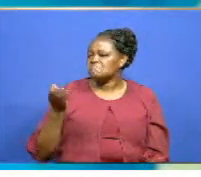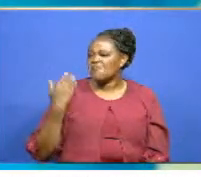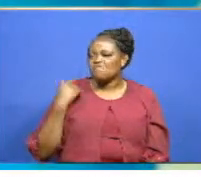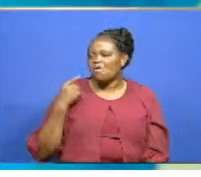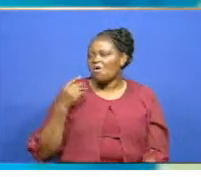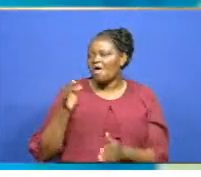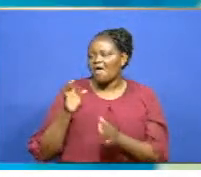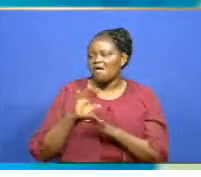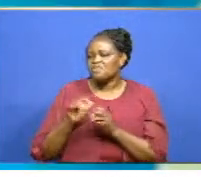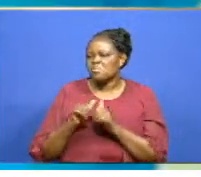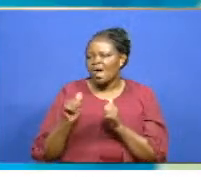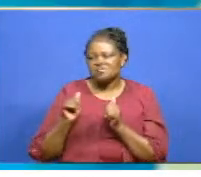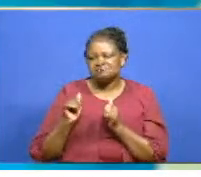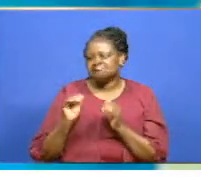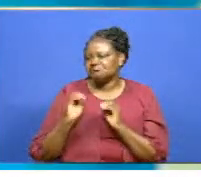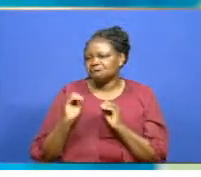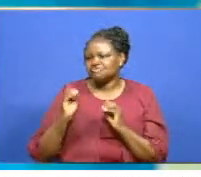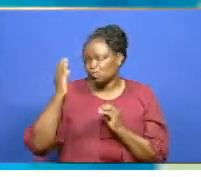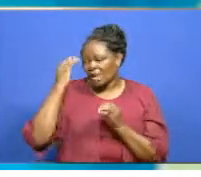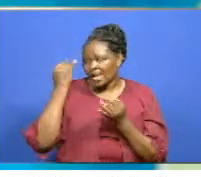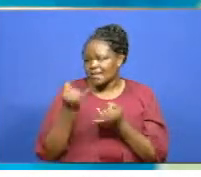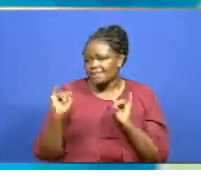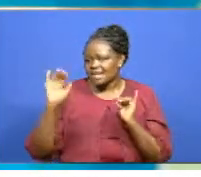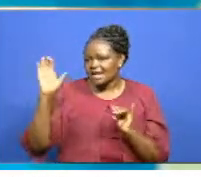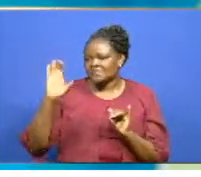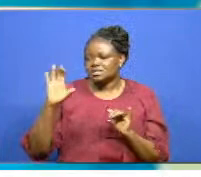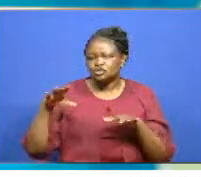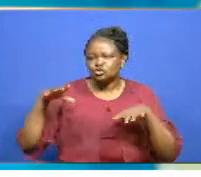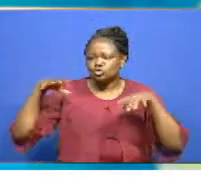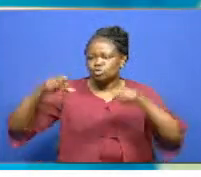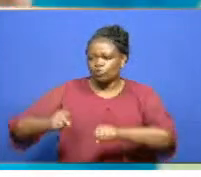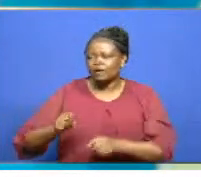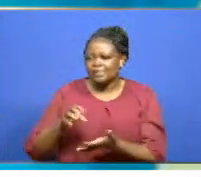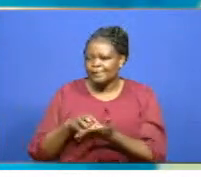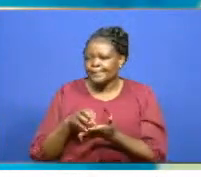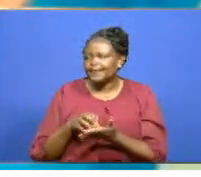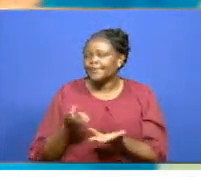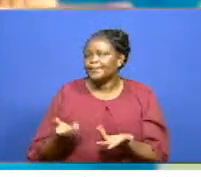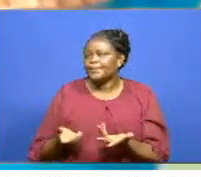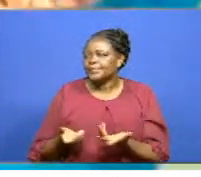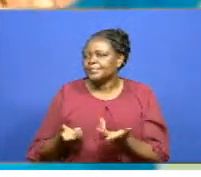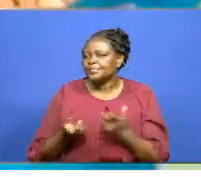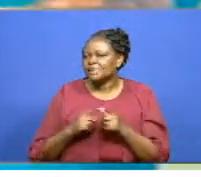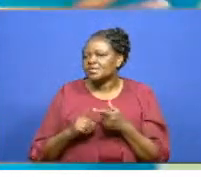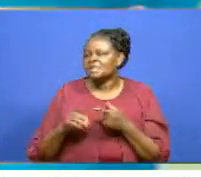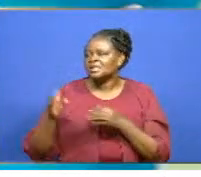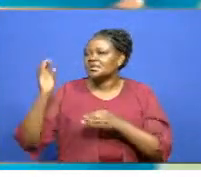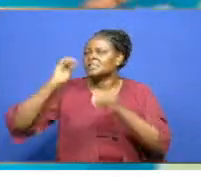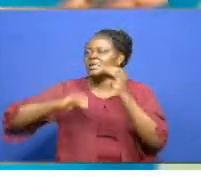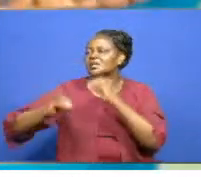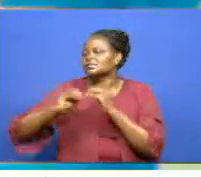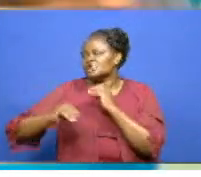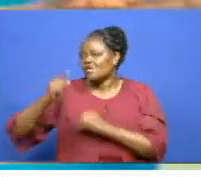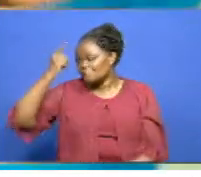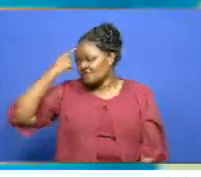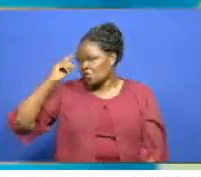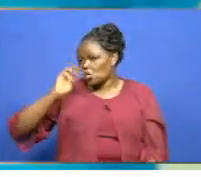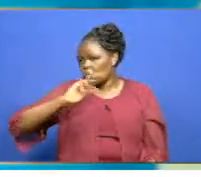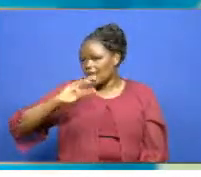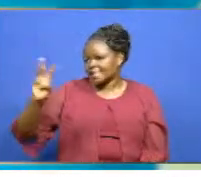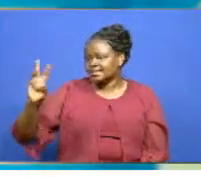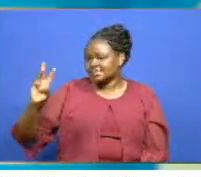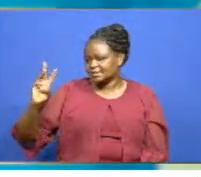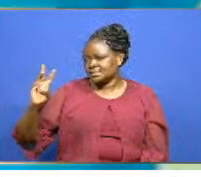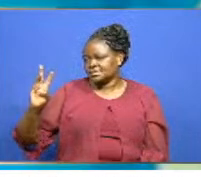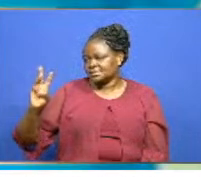ilivyokusudiwa, na tukaona independent candidate akakuja akachukua kiti kile. Na katika chaguzi hizi za Matungu